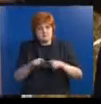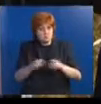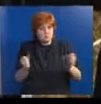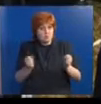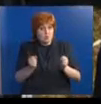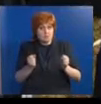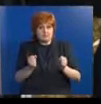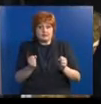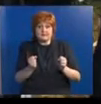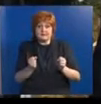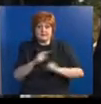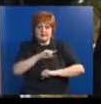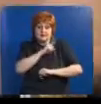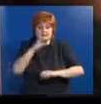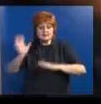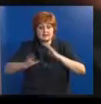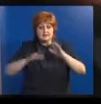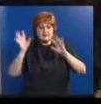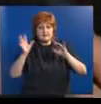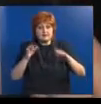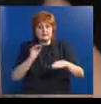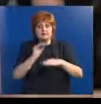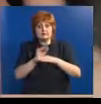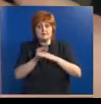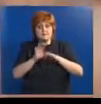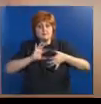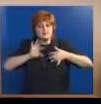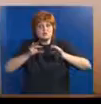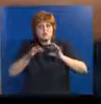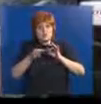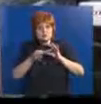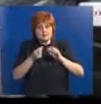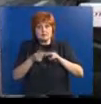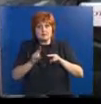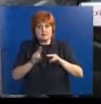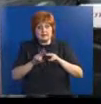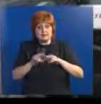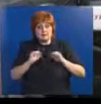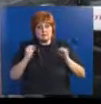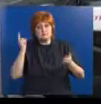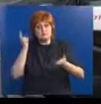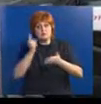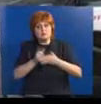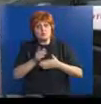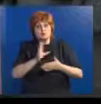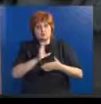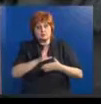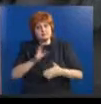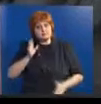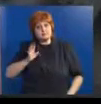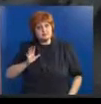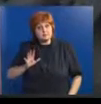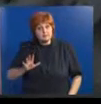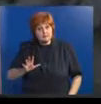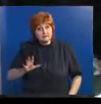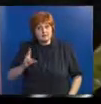в Санкт-Петербурге. Сильный ветер и дождь добавляют больше препятствий. На внедорожной квадросерии спортсмен должен быть не только выносливым, говорит Георгий,